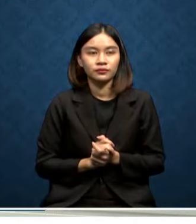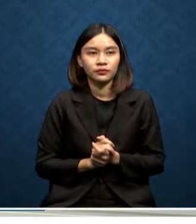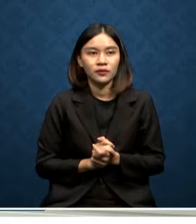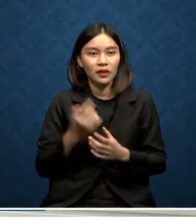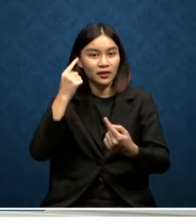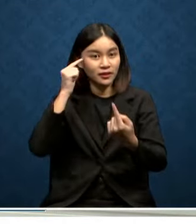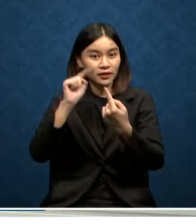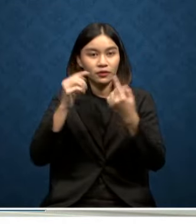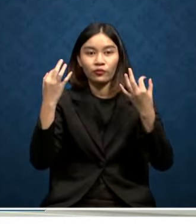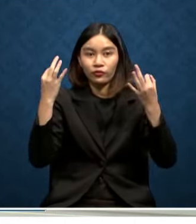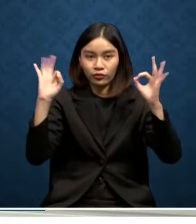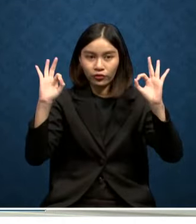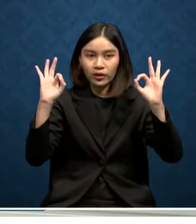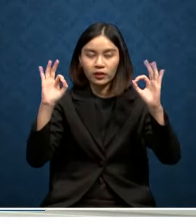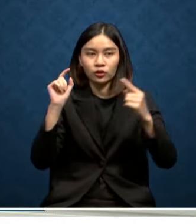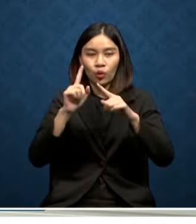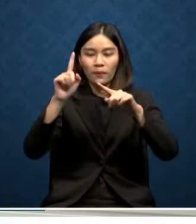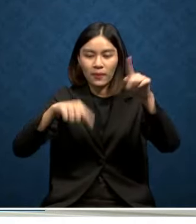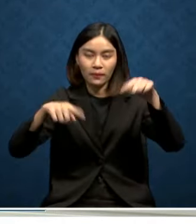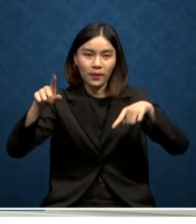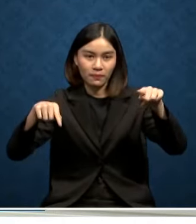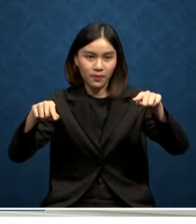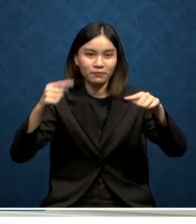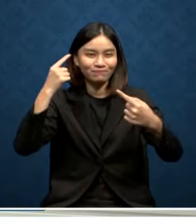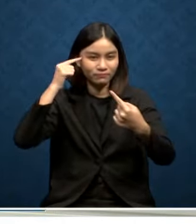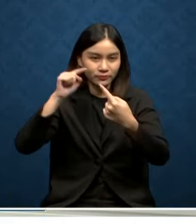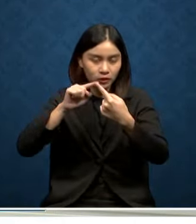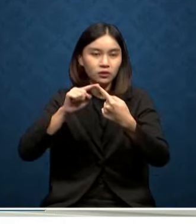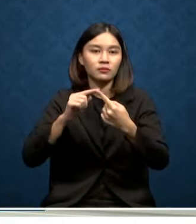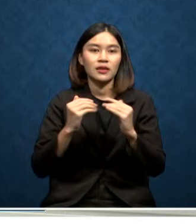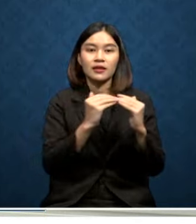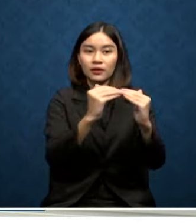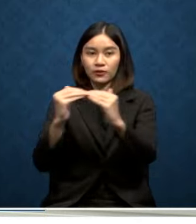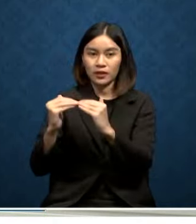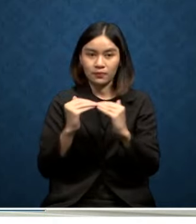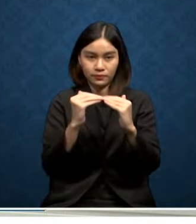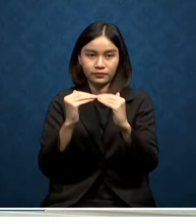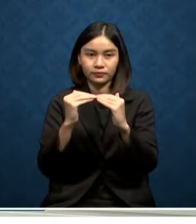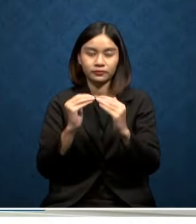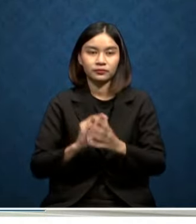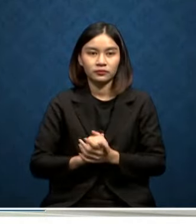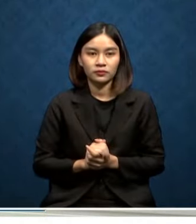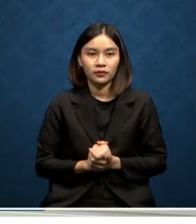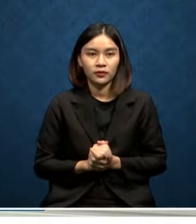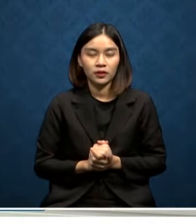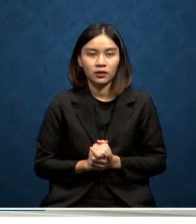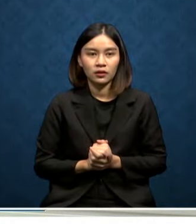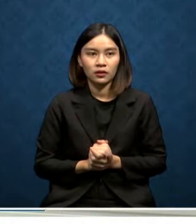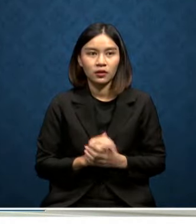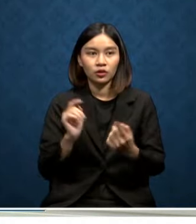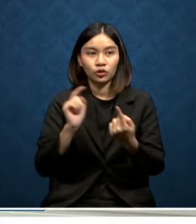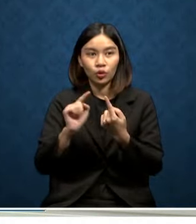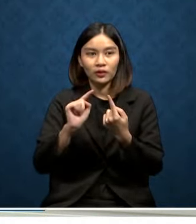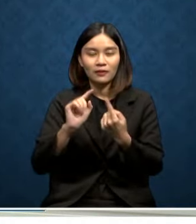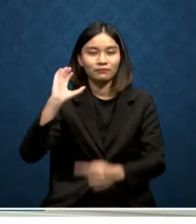เน้นถึงเสรีภาพของความหลากหลายความเท่าเทียมพร้อมทั้งความเป็น